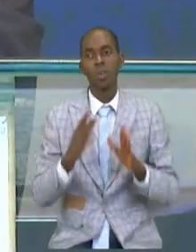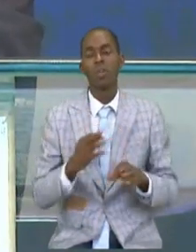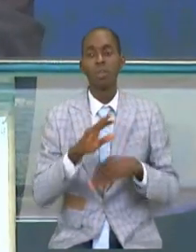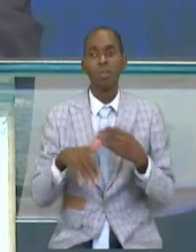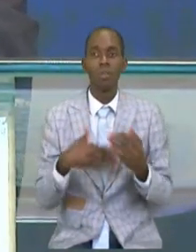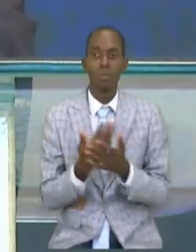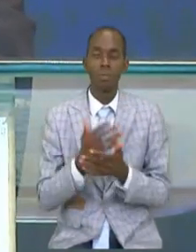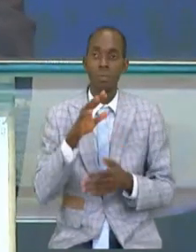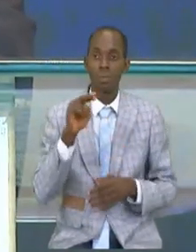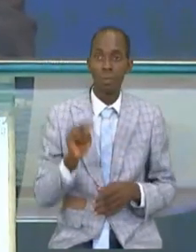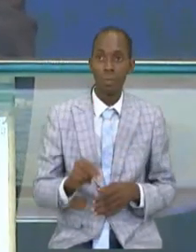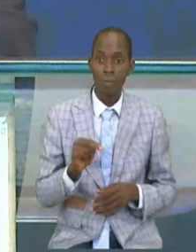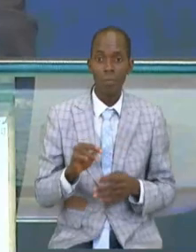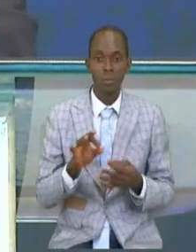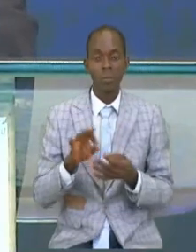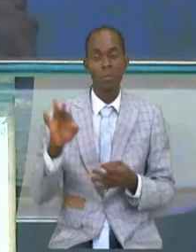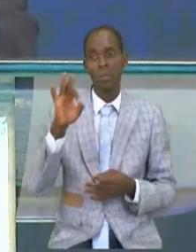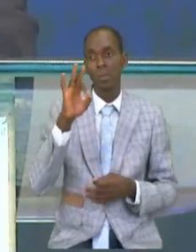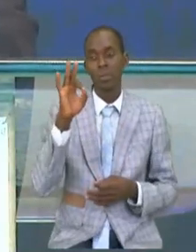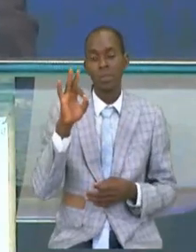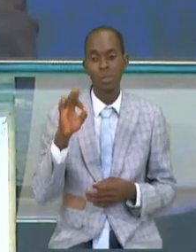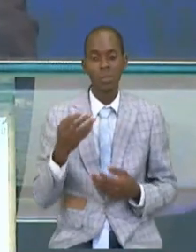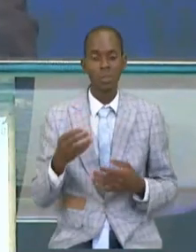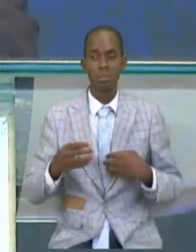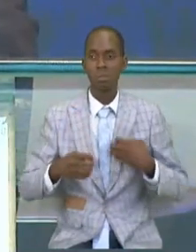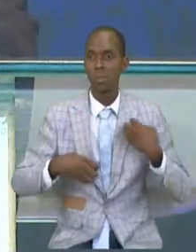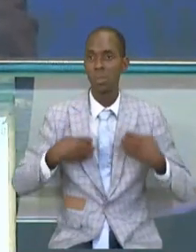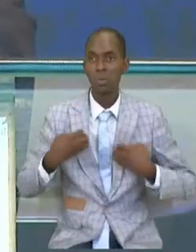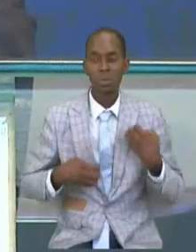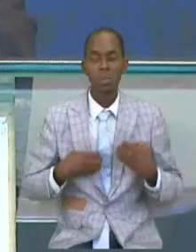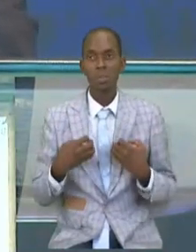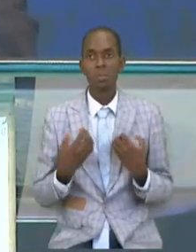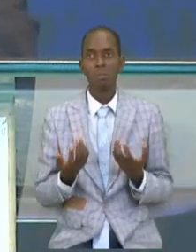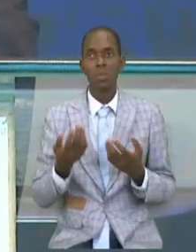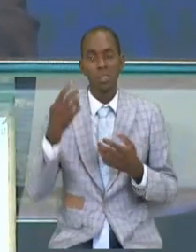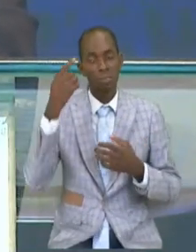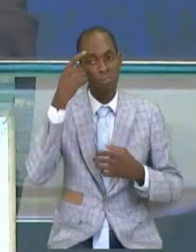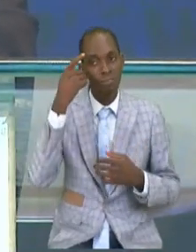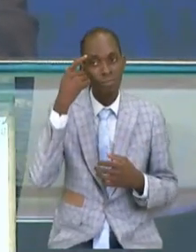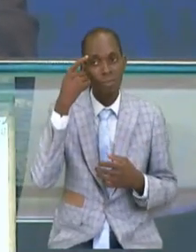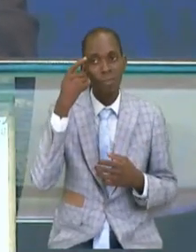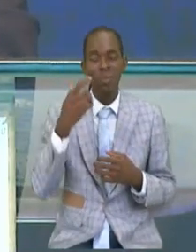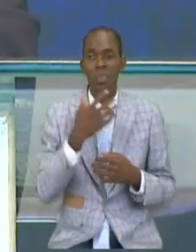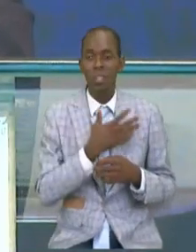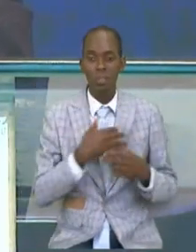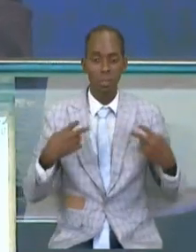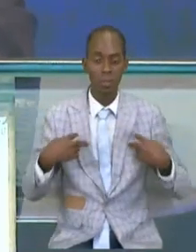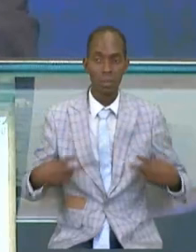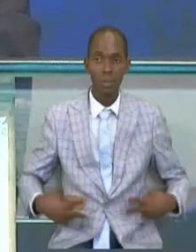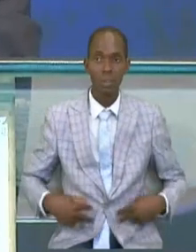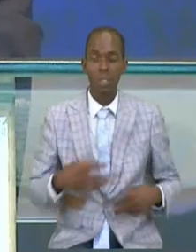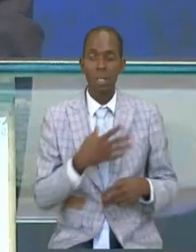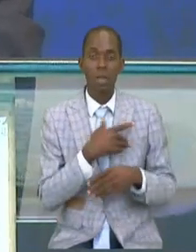pouvoir de tous vos besoins, tant spirituels, émotionnels,